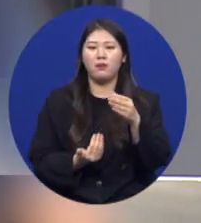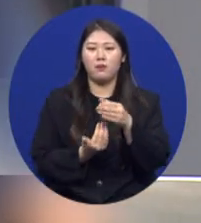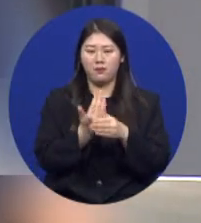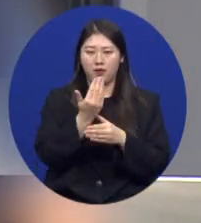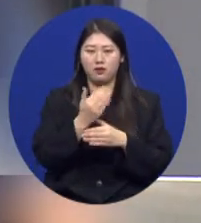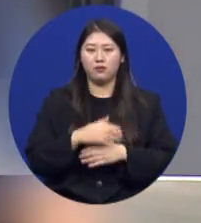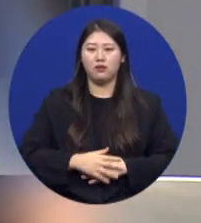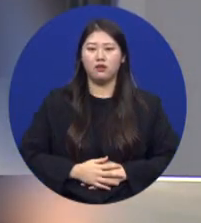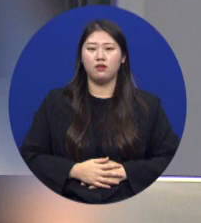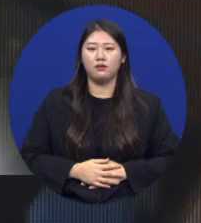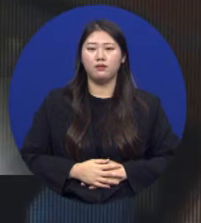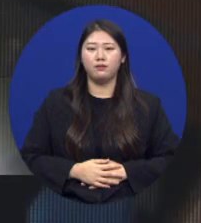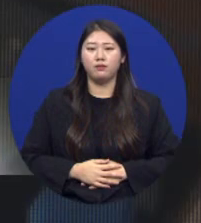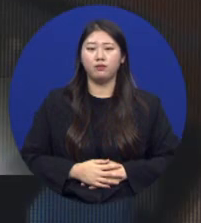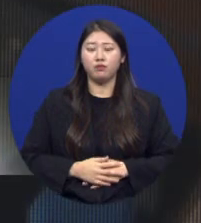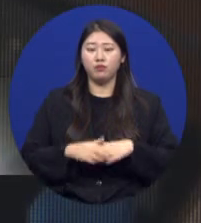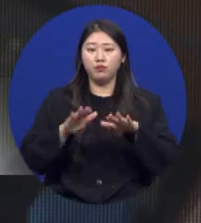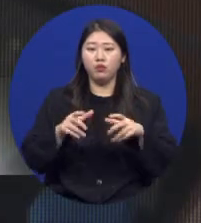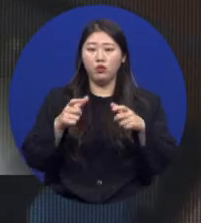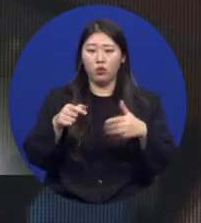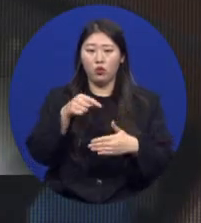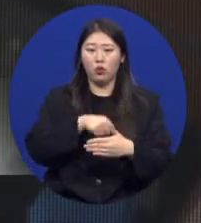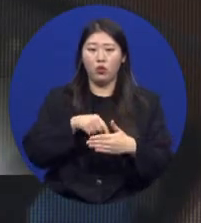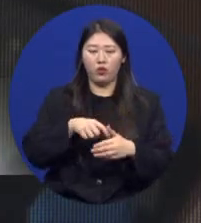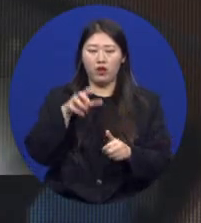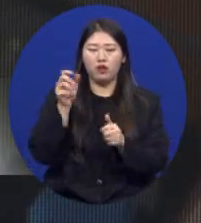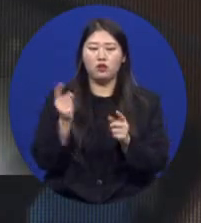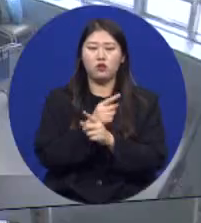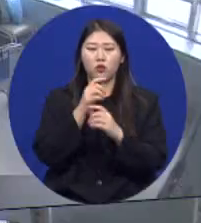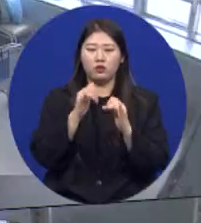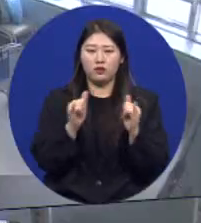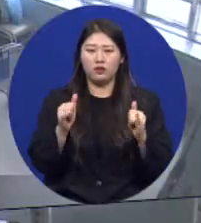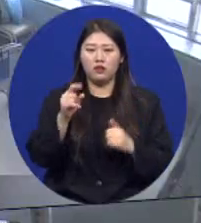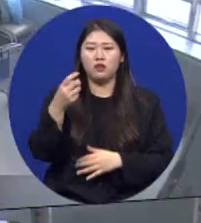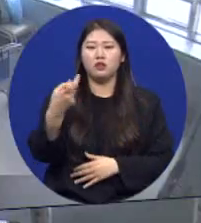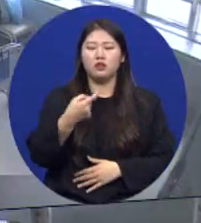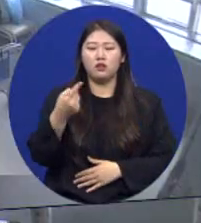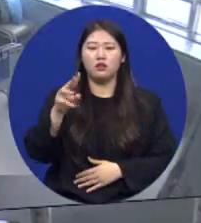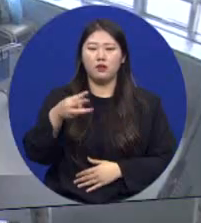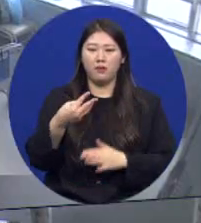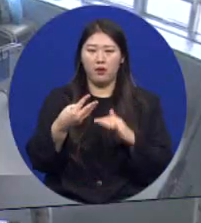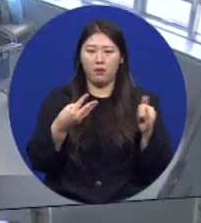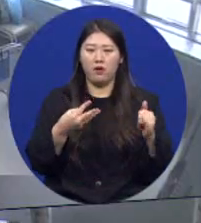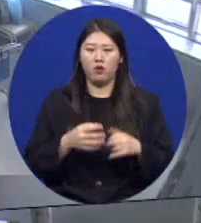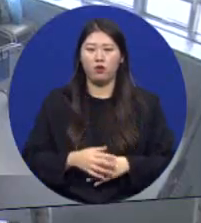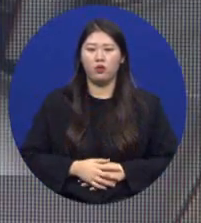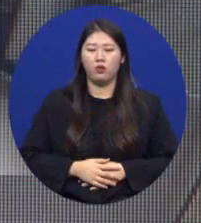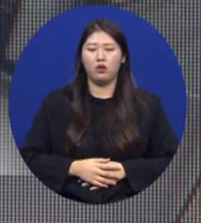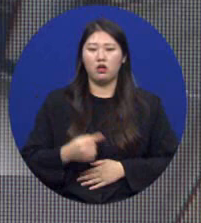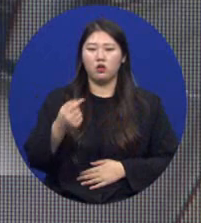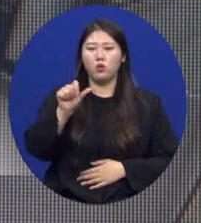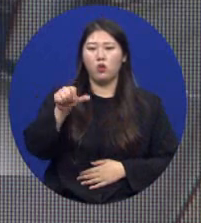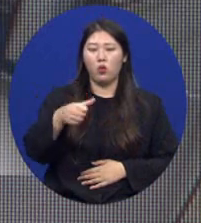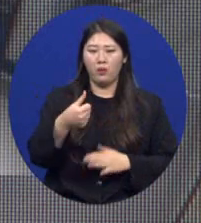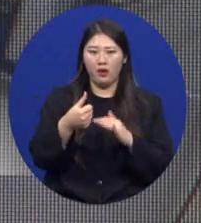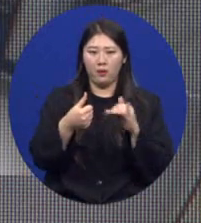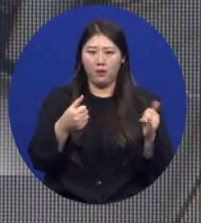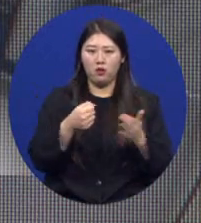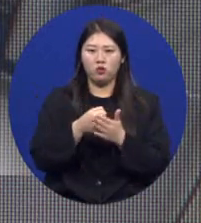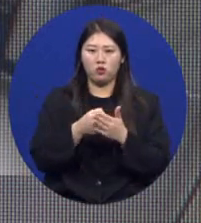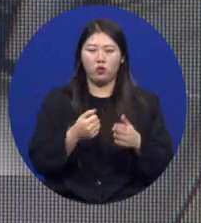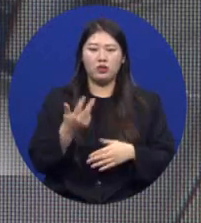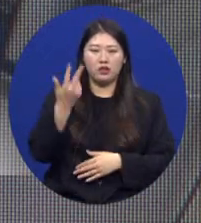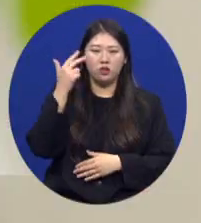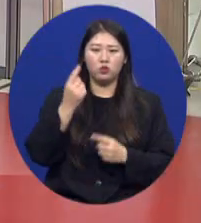확진 판정을 받았습니다. 현재 도내 격리 치료자는 1,300여 명, 최근 일주일 확진자는 1,500여 명으로